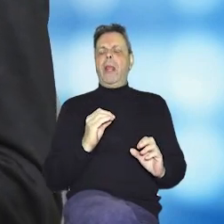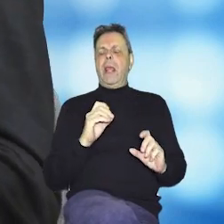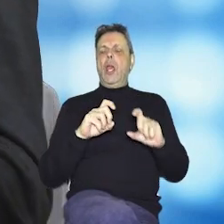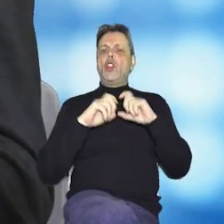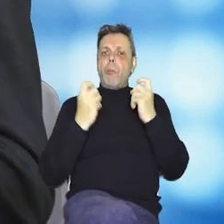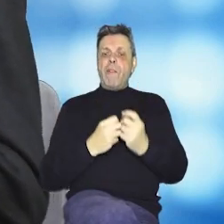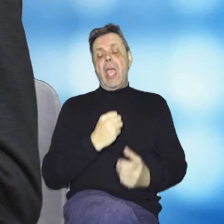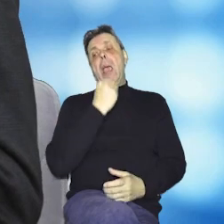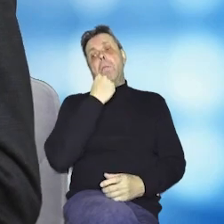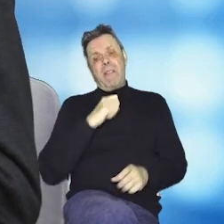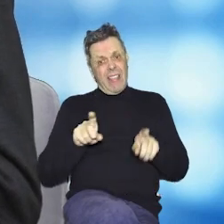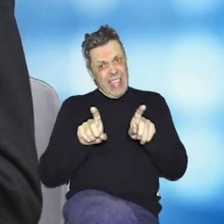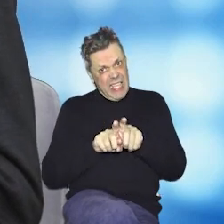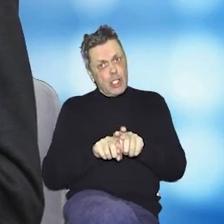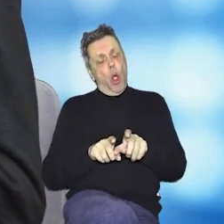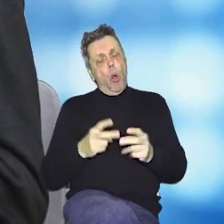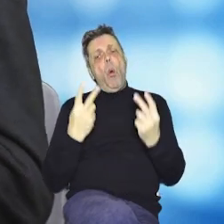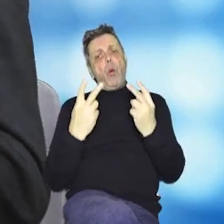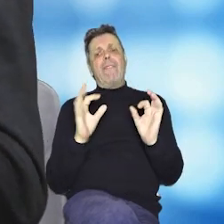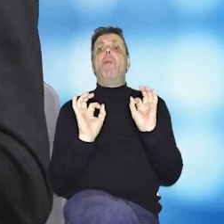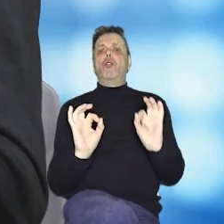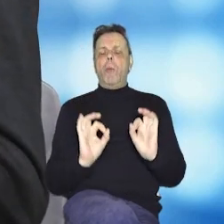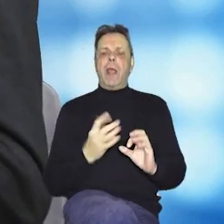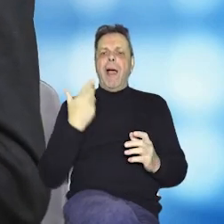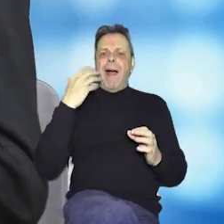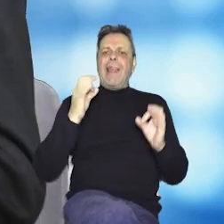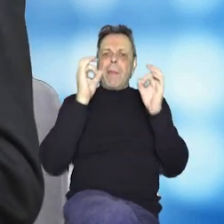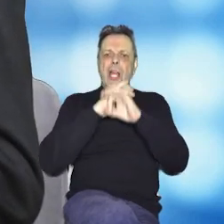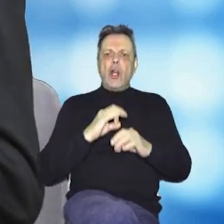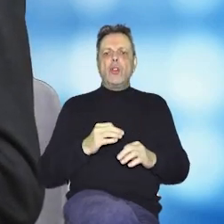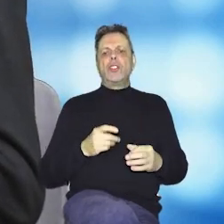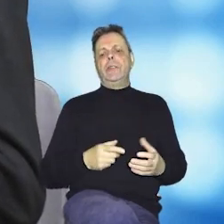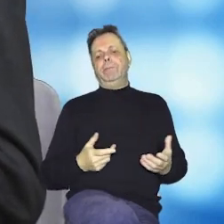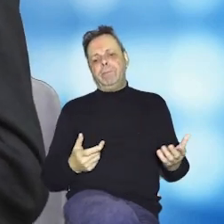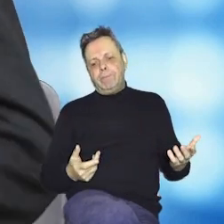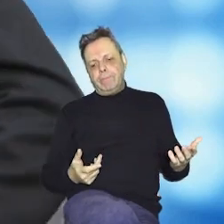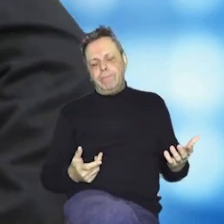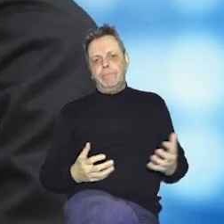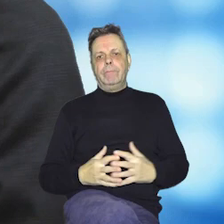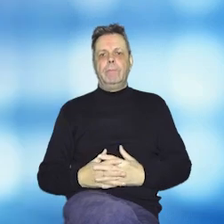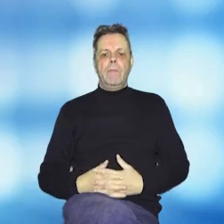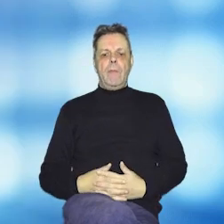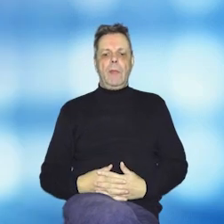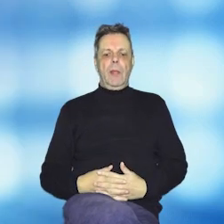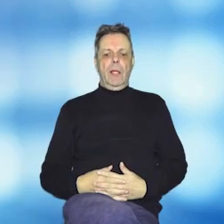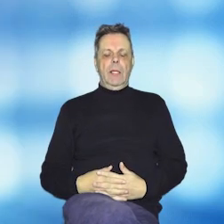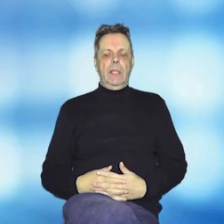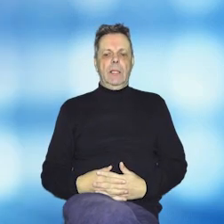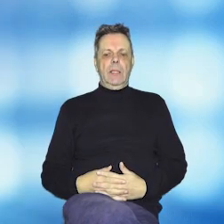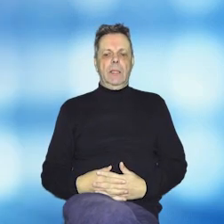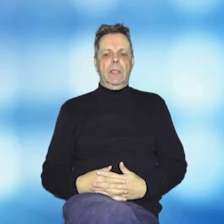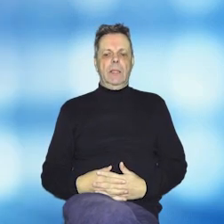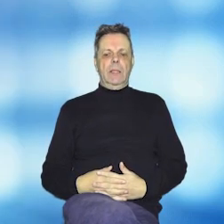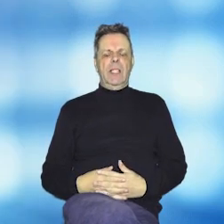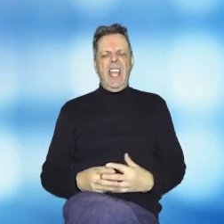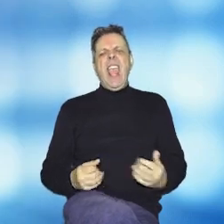Privatni domovi isto, manje više su dobri domovi, nažalost oni su ubožnice. Pa ja mislim da je